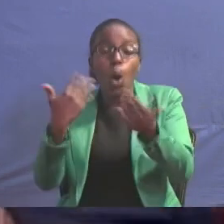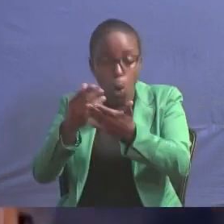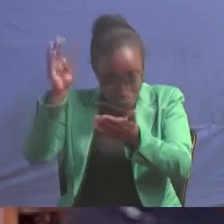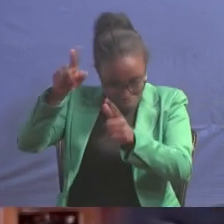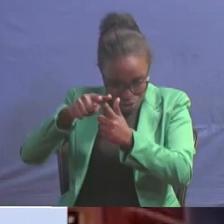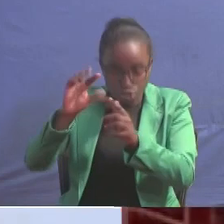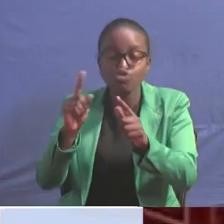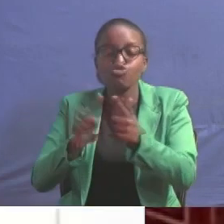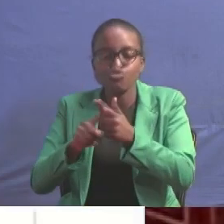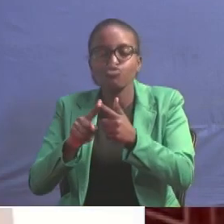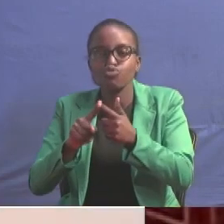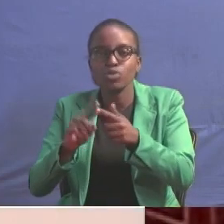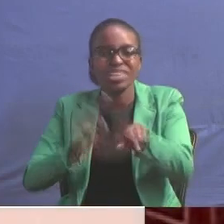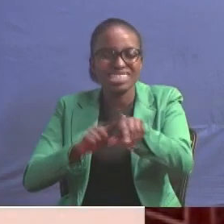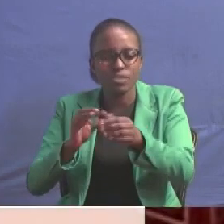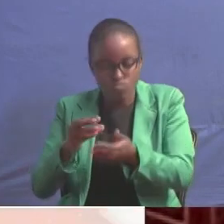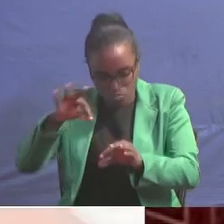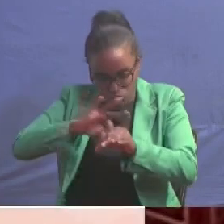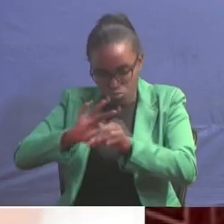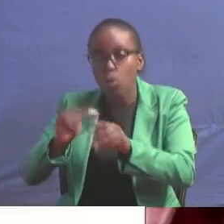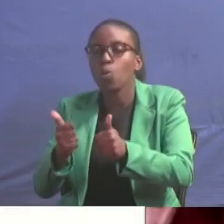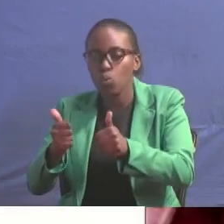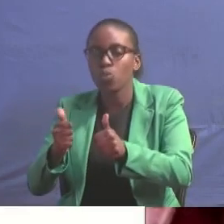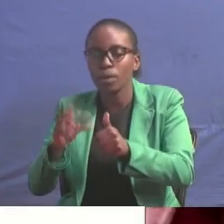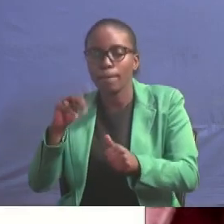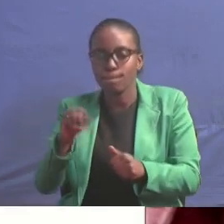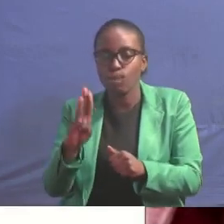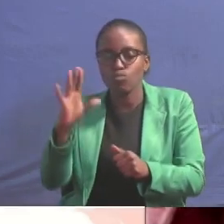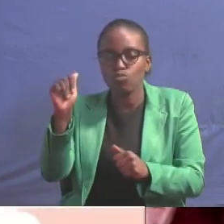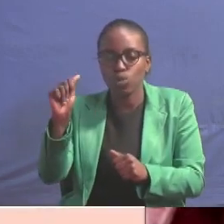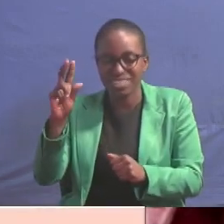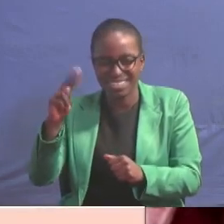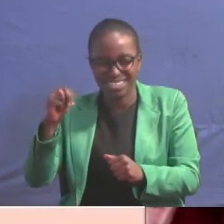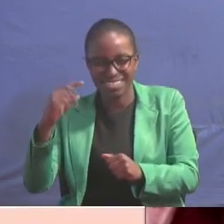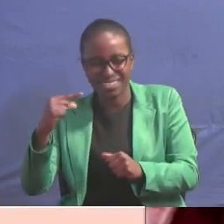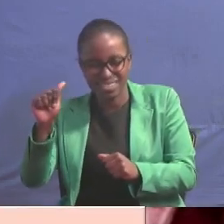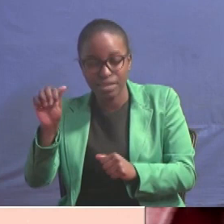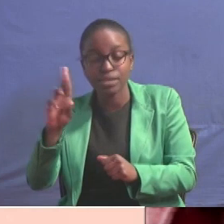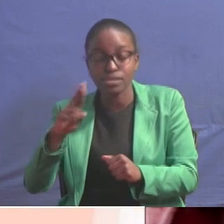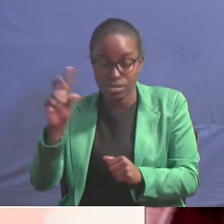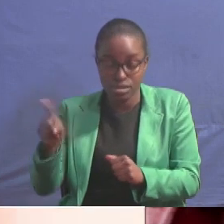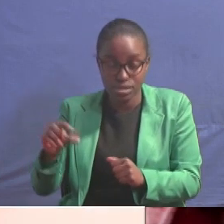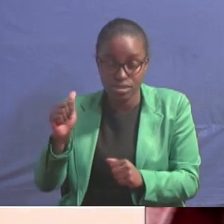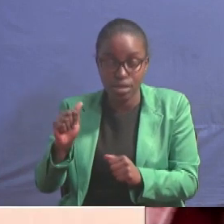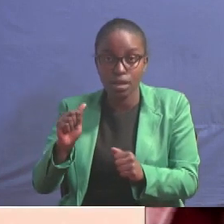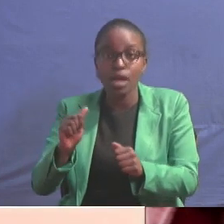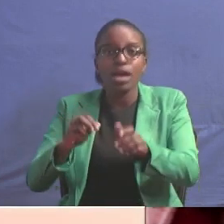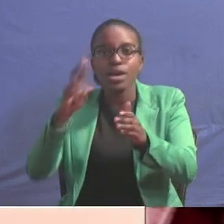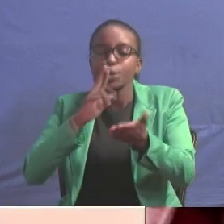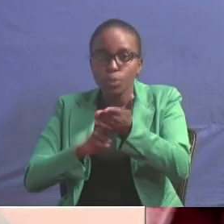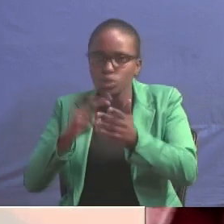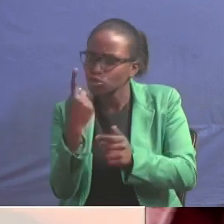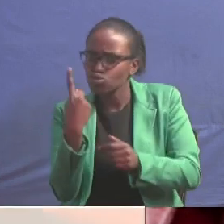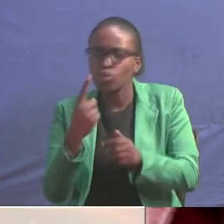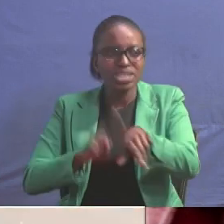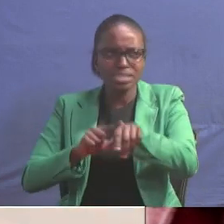Meru ambao walipiga kura kwa wingi kumshtaki Mwangaza. Huku tukizingatia hoja ya maseneta wanaopinga kuundwa